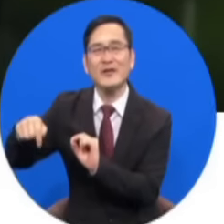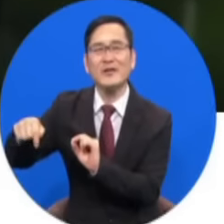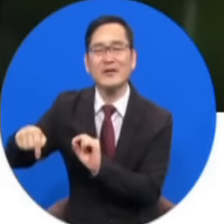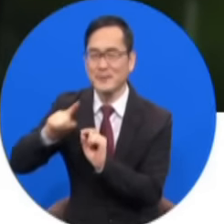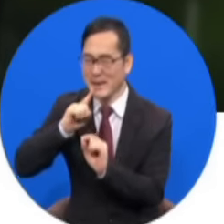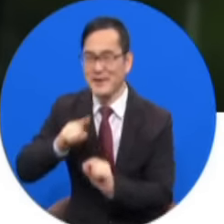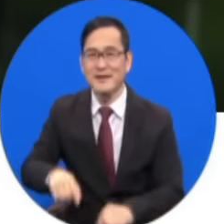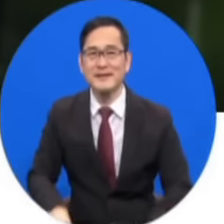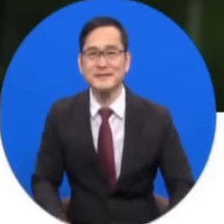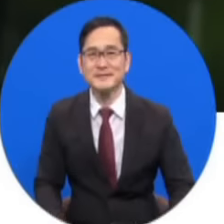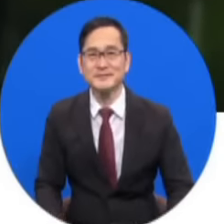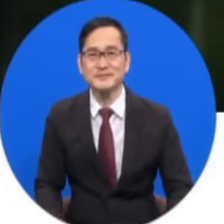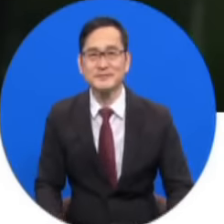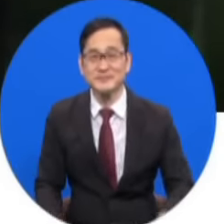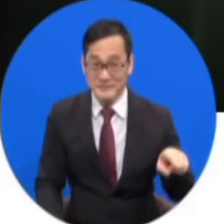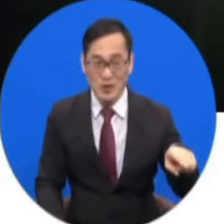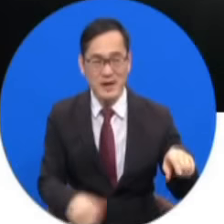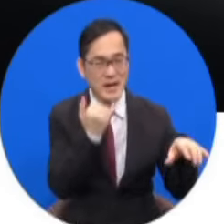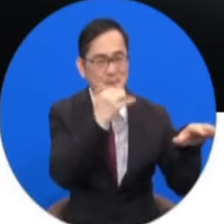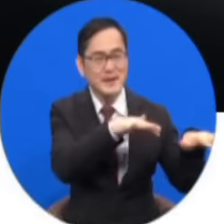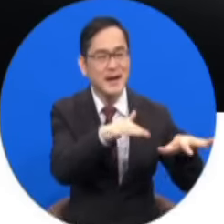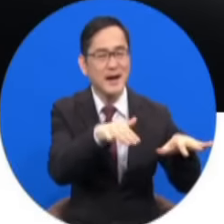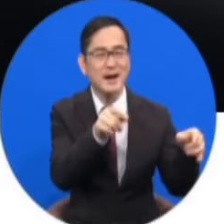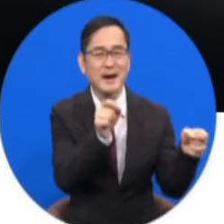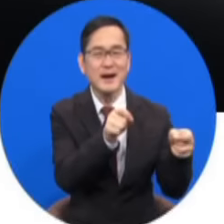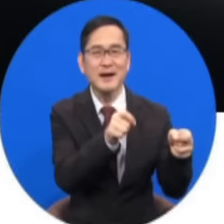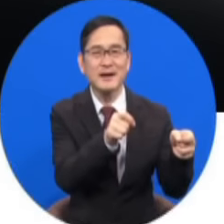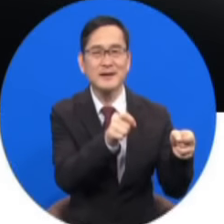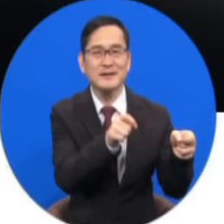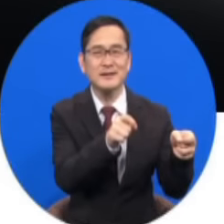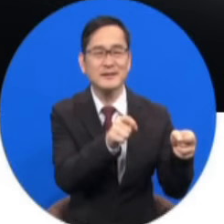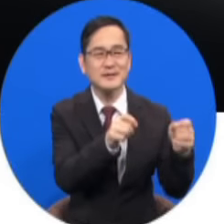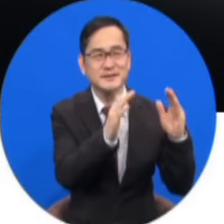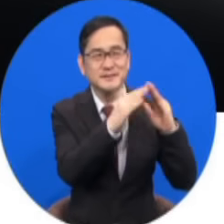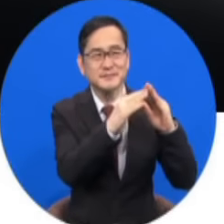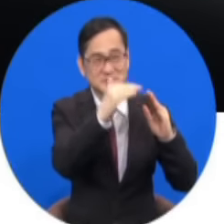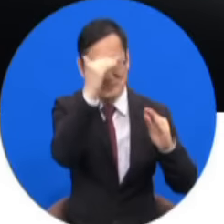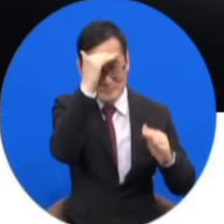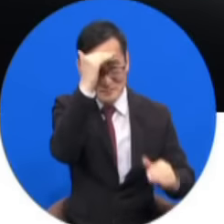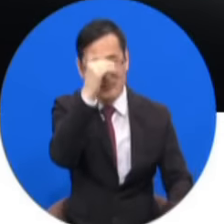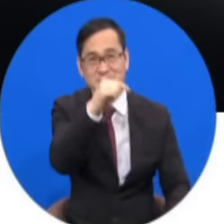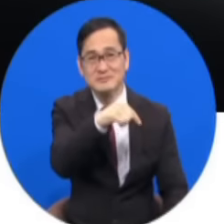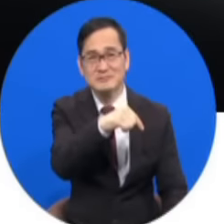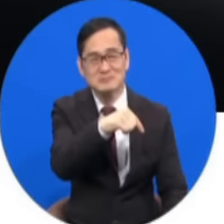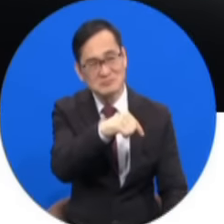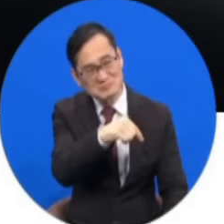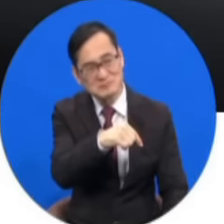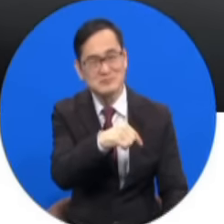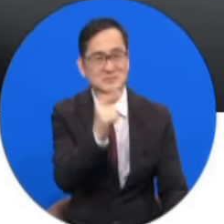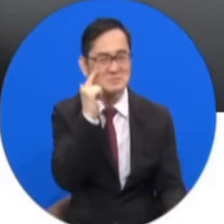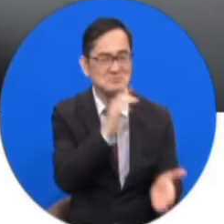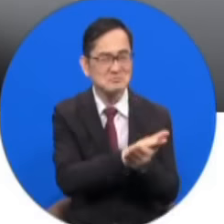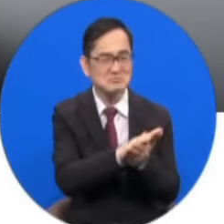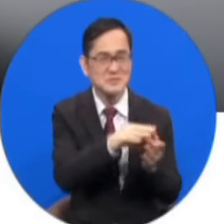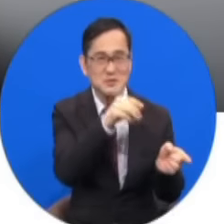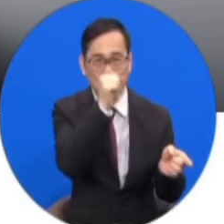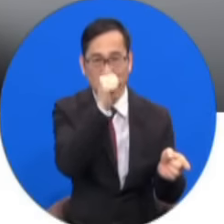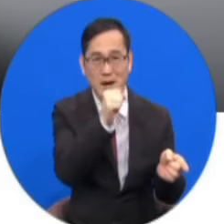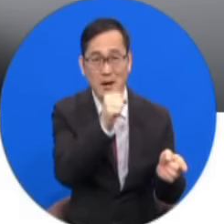협재 해수욕장 근처에 있는 별장인 것이고요 그렇기 때문에 이것은 굉장히